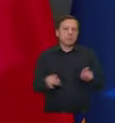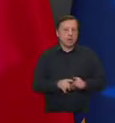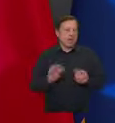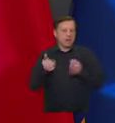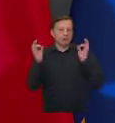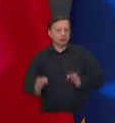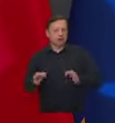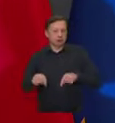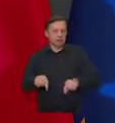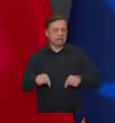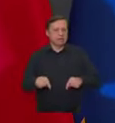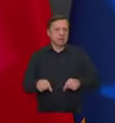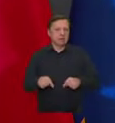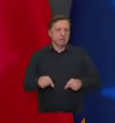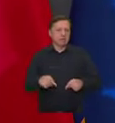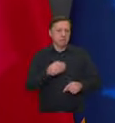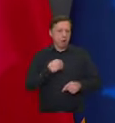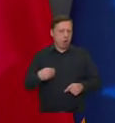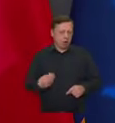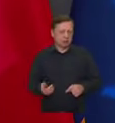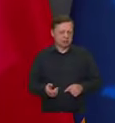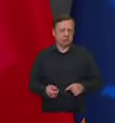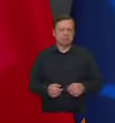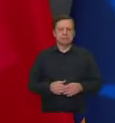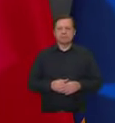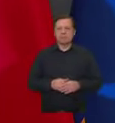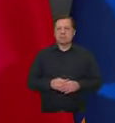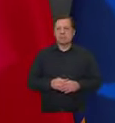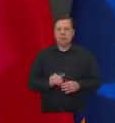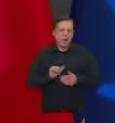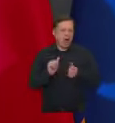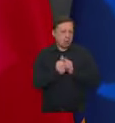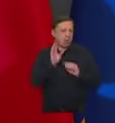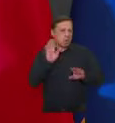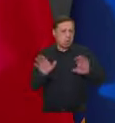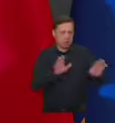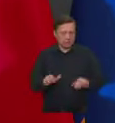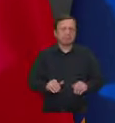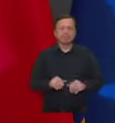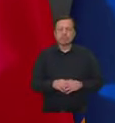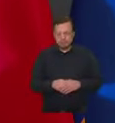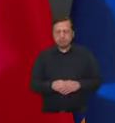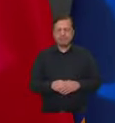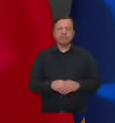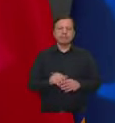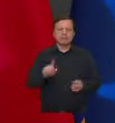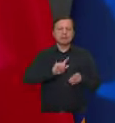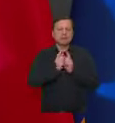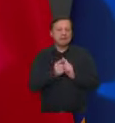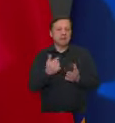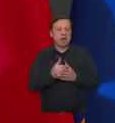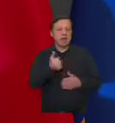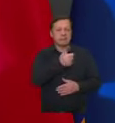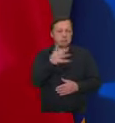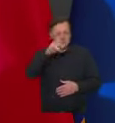mamy dzisiaj epidemię w Polsce, czy na podobnym. i oczywiście w przeliczeniu na milion mieszkańców,